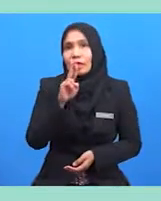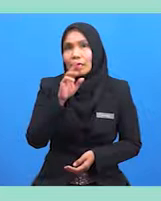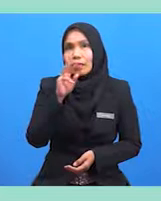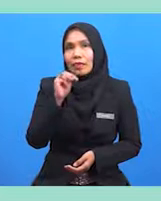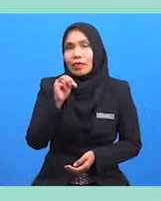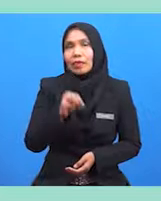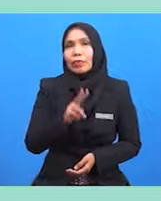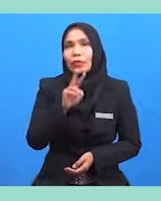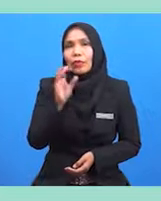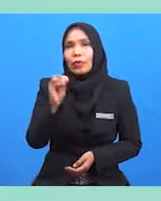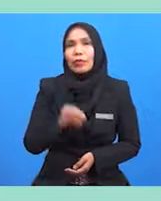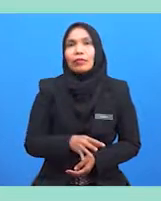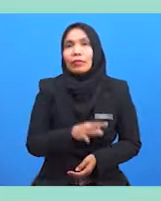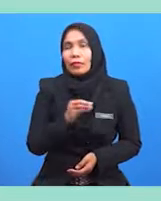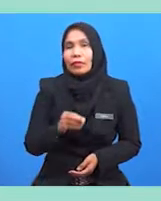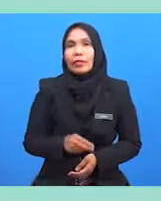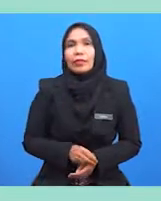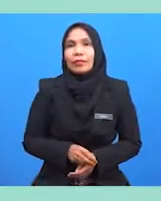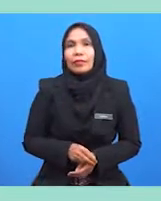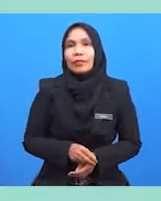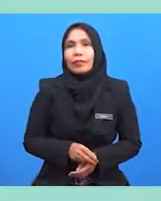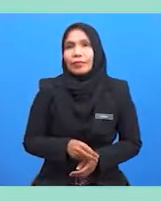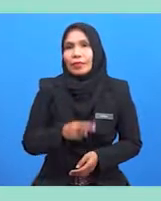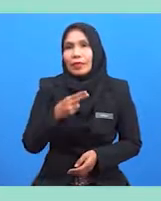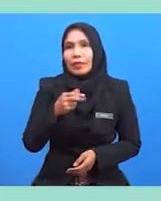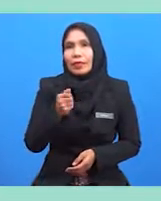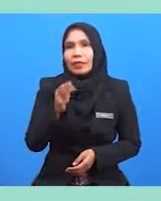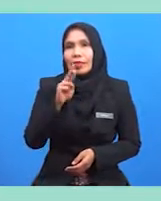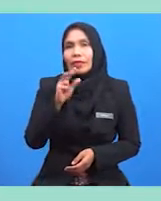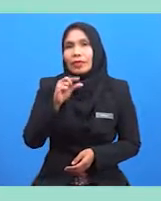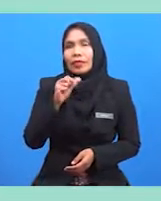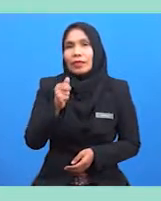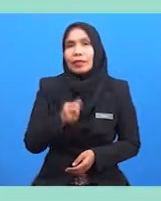ialah RM4, anda mampu membeli 5 batang pen.